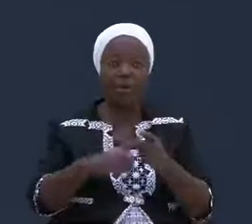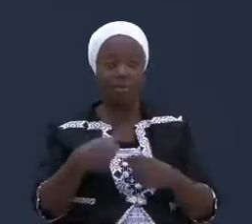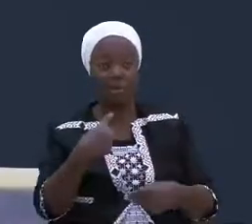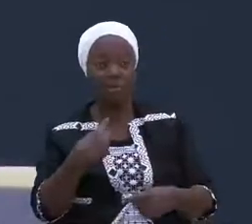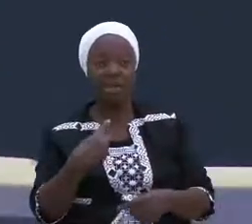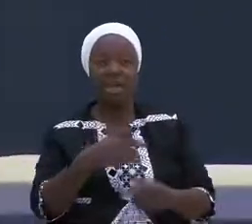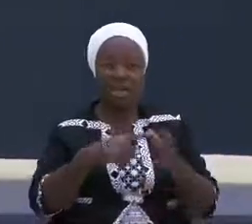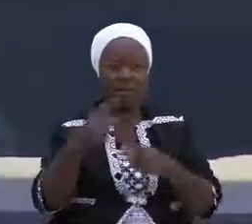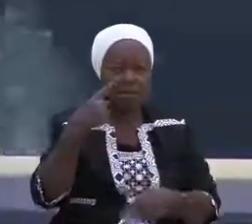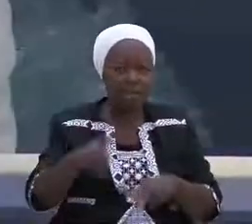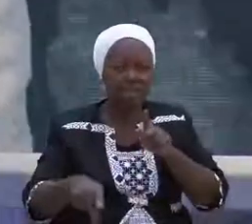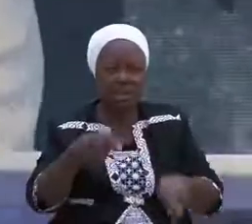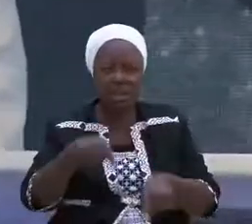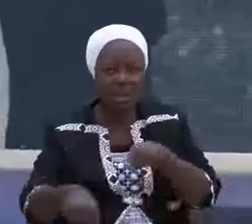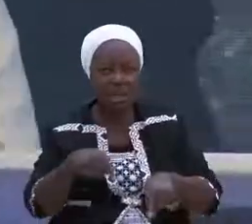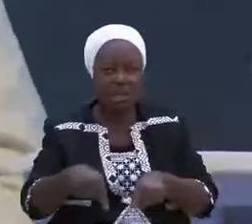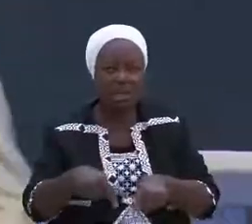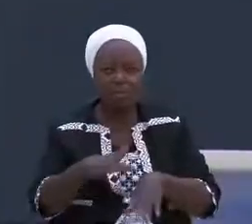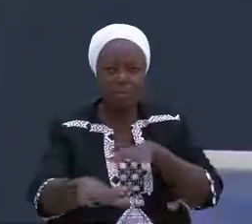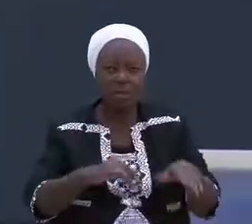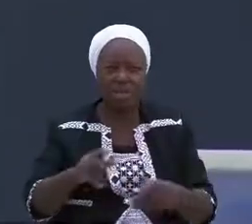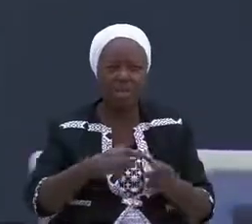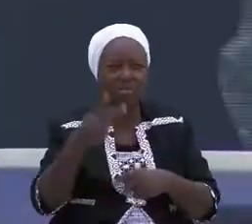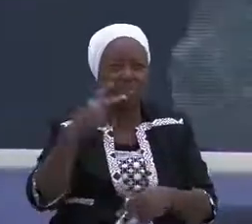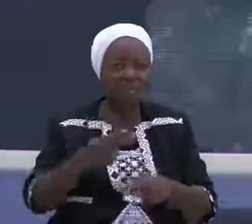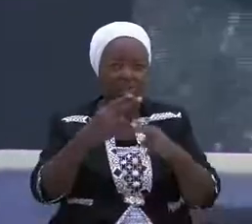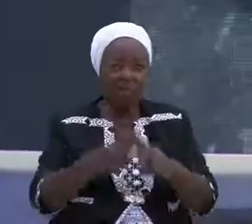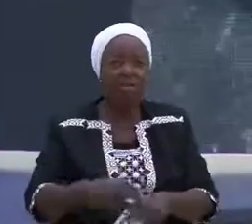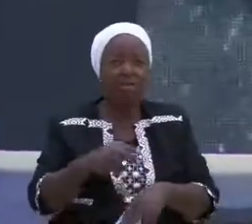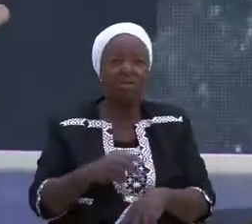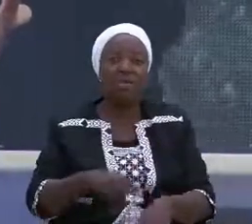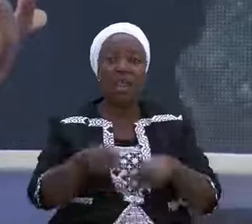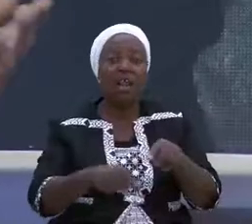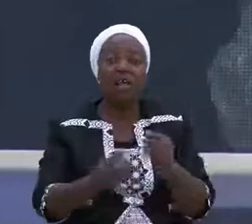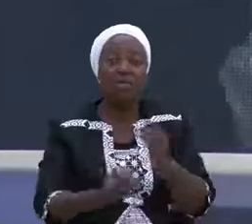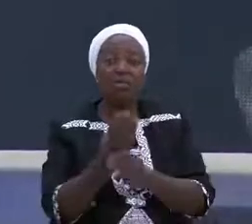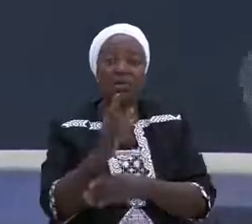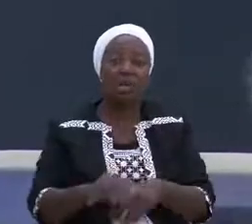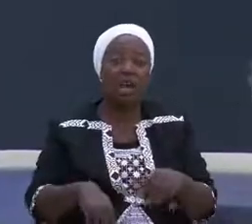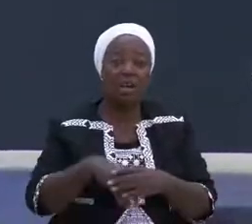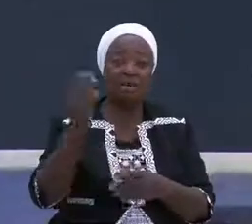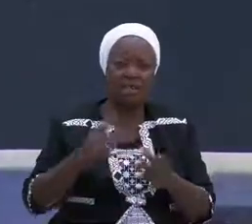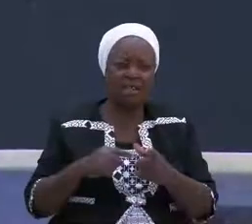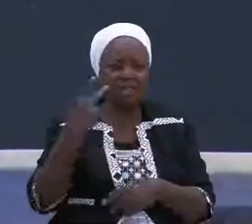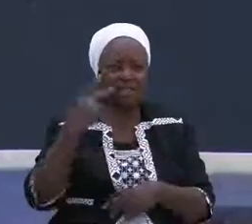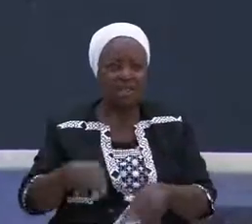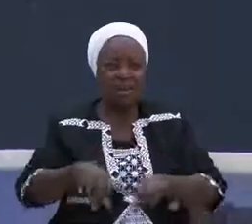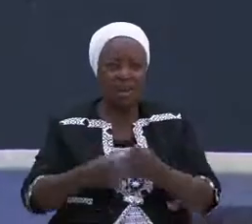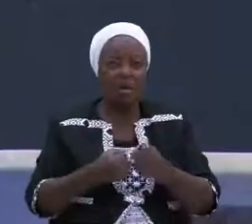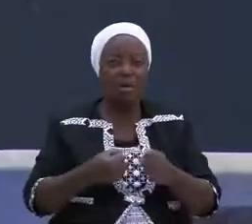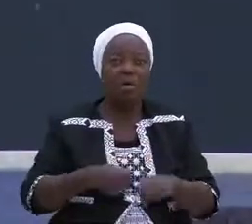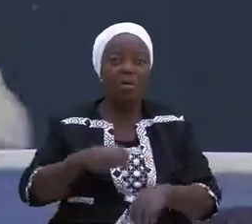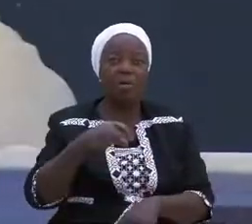vu les paralytiques qui marchent, nous avons vu les pieds courts qui ont poussé, nous avons vu les os brisés qui ont